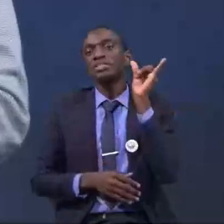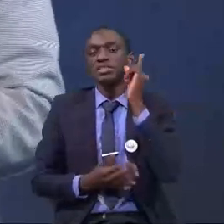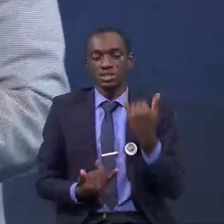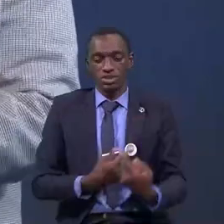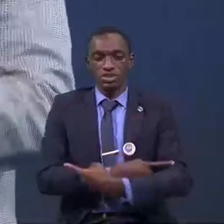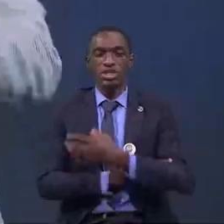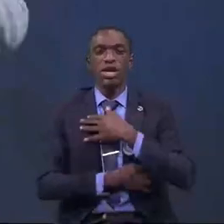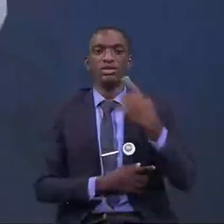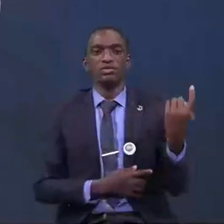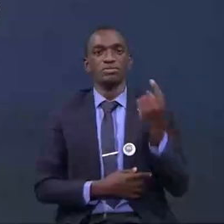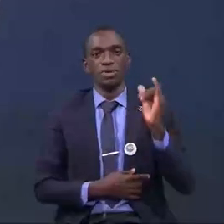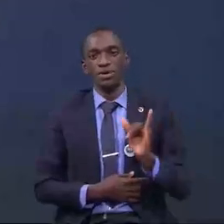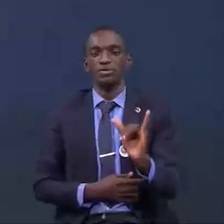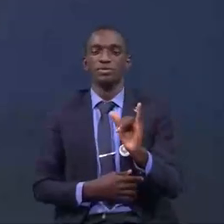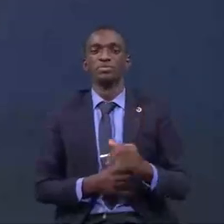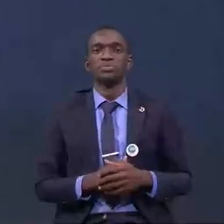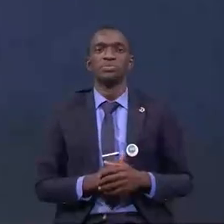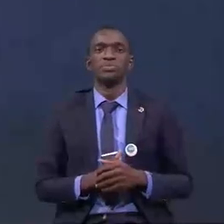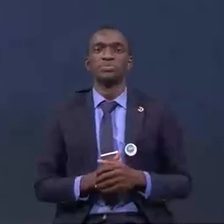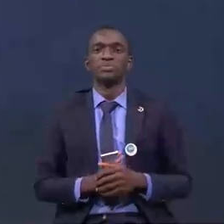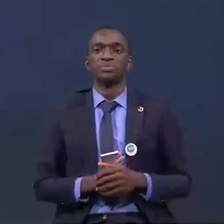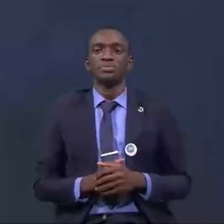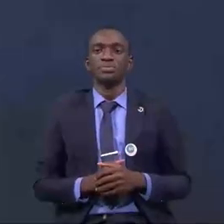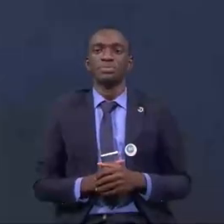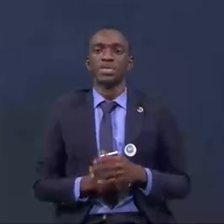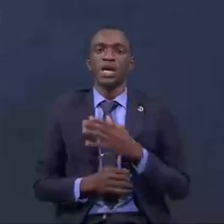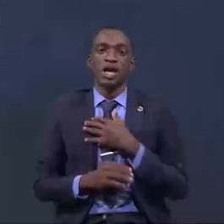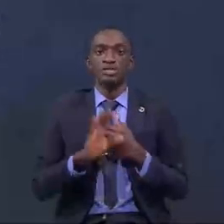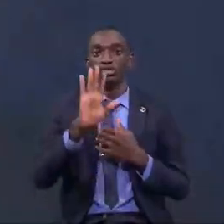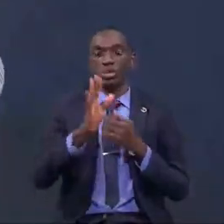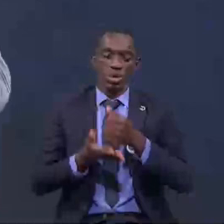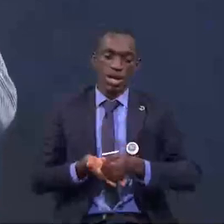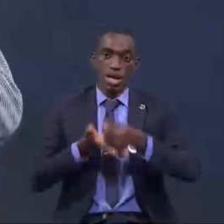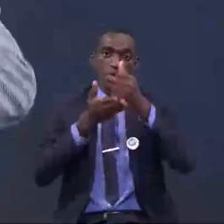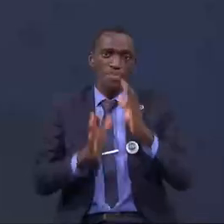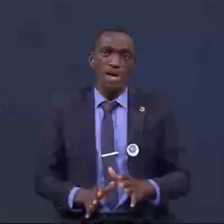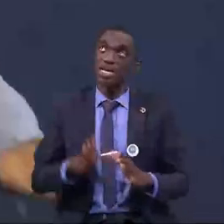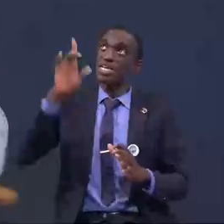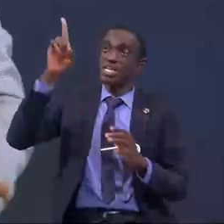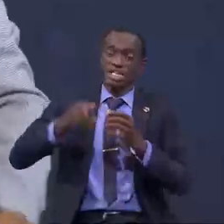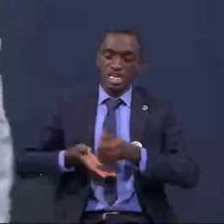Celui qui a vaincu la mort et celui qui a vaincu le diable est le même hier, aujourd'hui et éternellement.